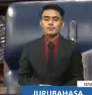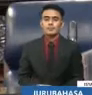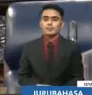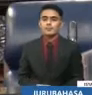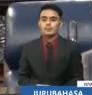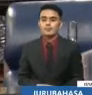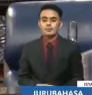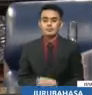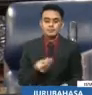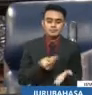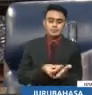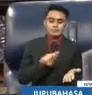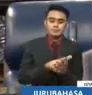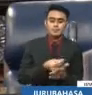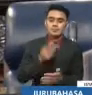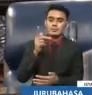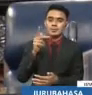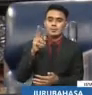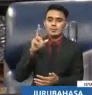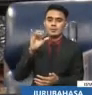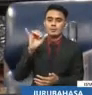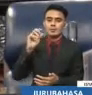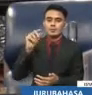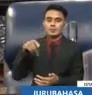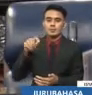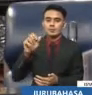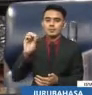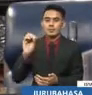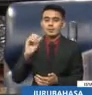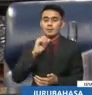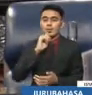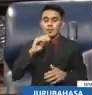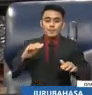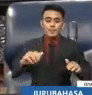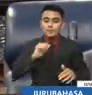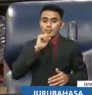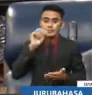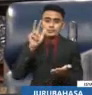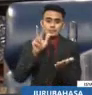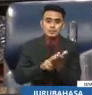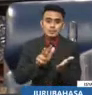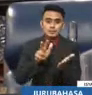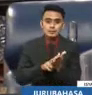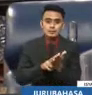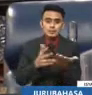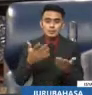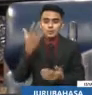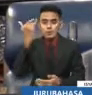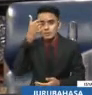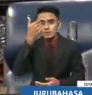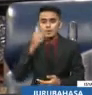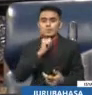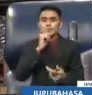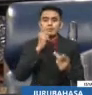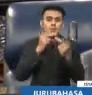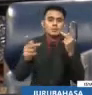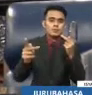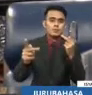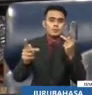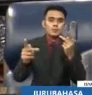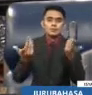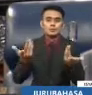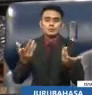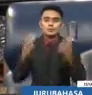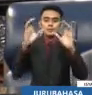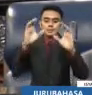bebatuan crypto atau tidak dikira sebagai mati yang sah diperlakukan karyanya tidak sesuai digunakan sebagai